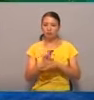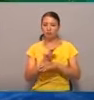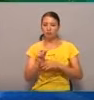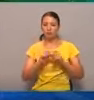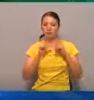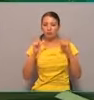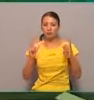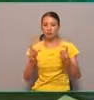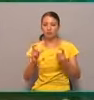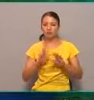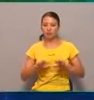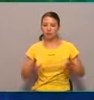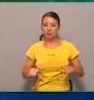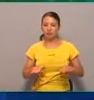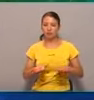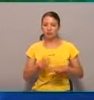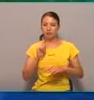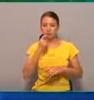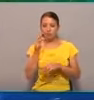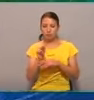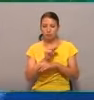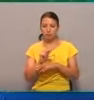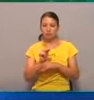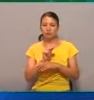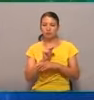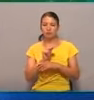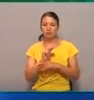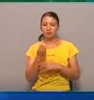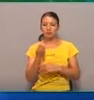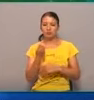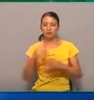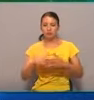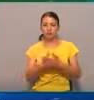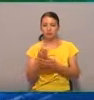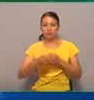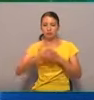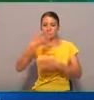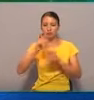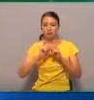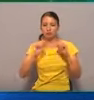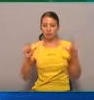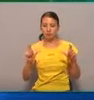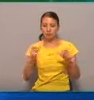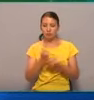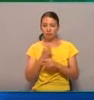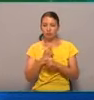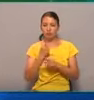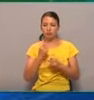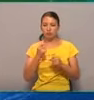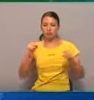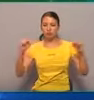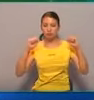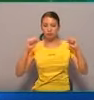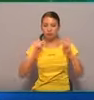мынау мектептерді, балабақшаларды және де күрделі жөндеуден өткізуге, жаңа нысандар салуға, мынау оқыс деген спорт кешенін салынды. Ол кісі келгелі